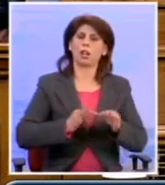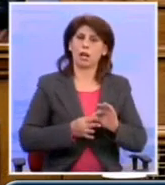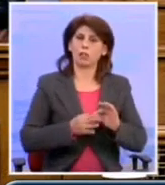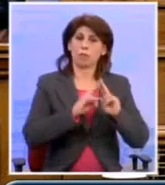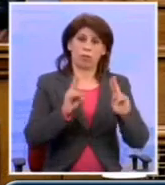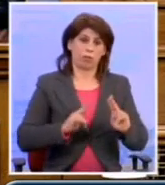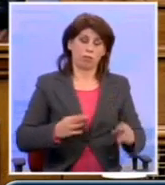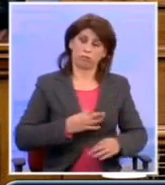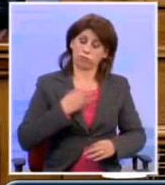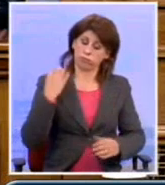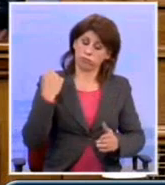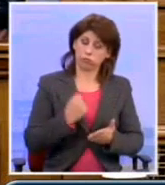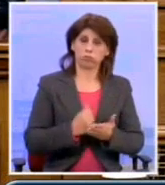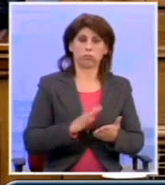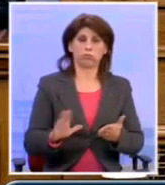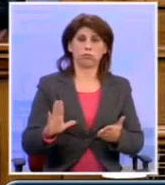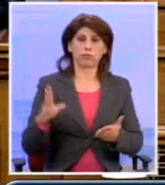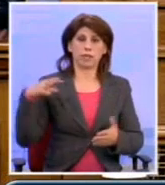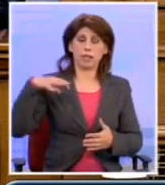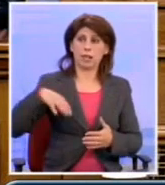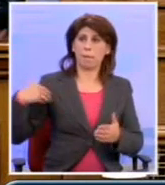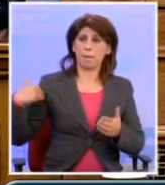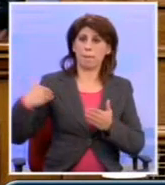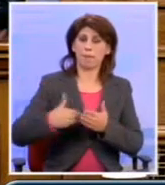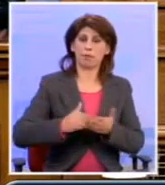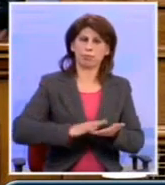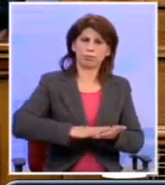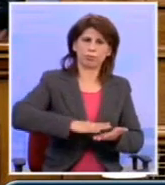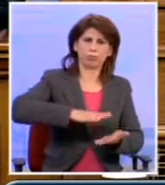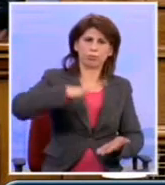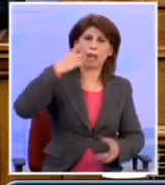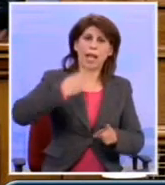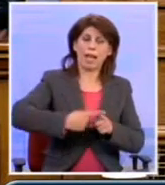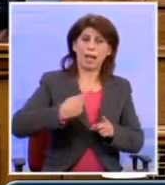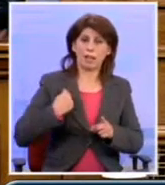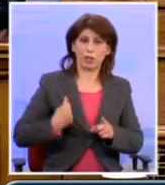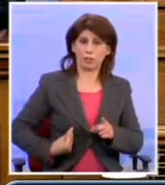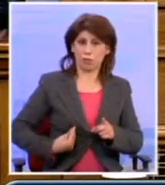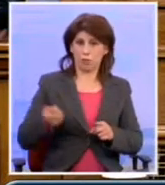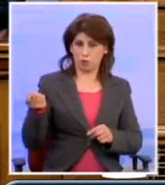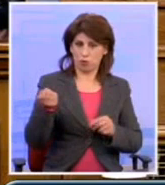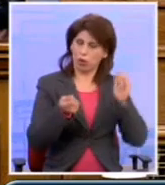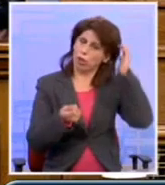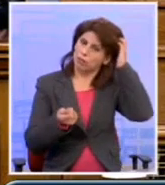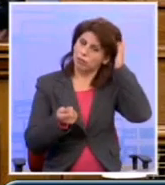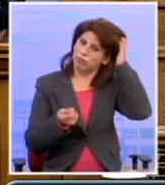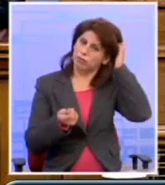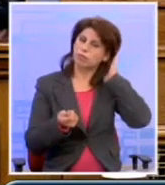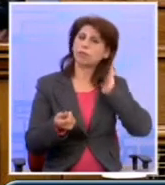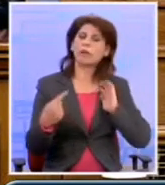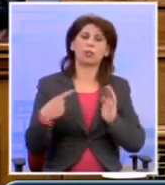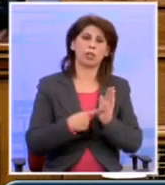διεθνές κύρους, όπου κατά την περίοδο συσσόρευσης του ελληνικού δημοσίου χρέους από